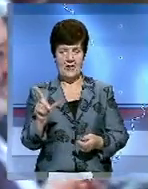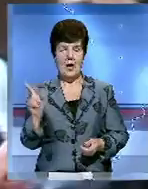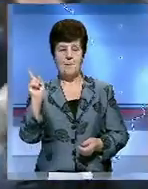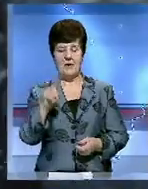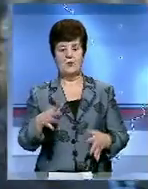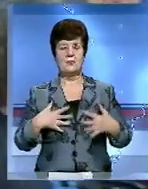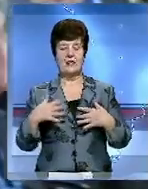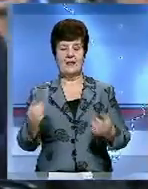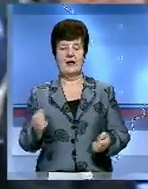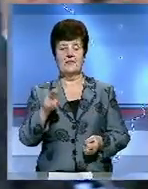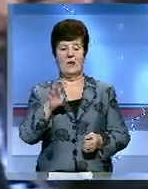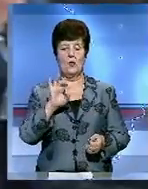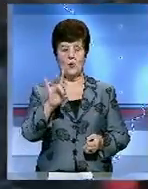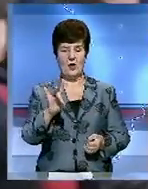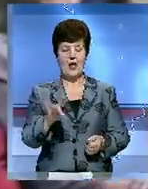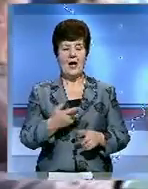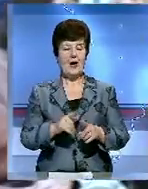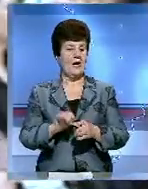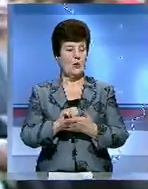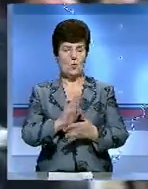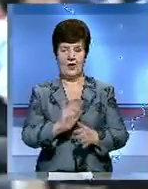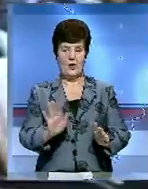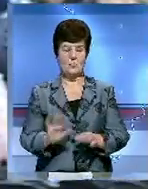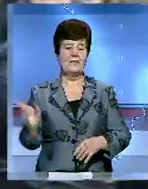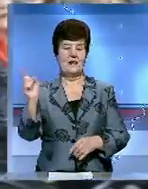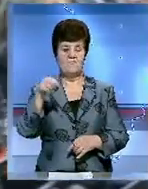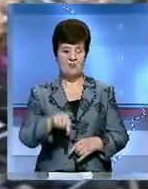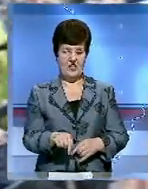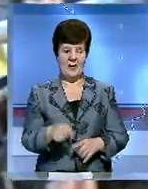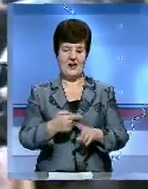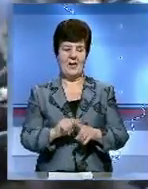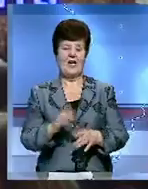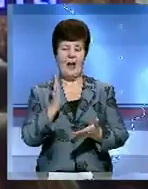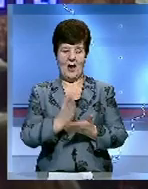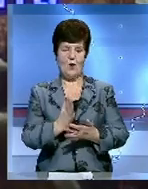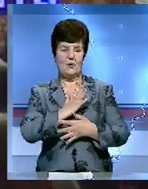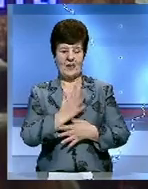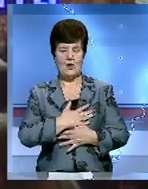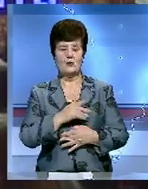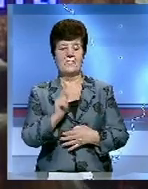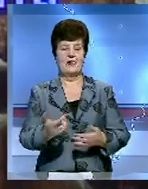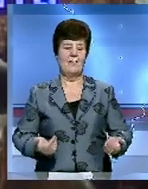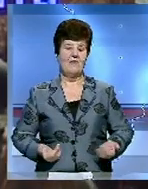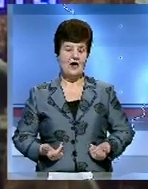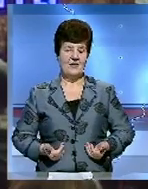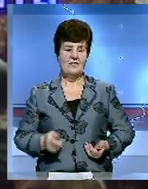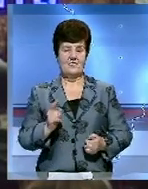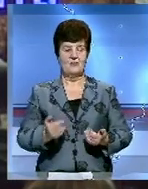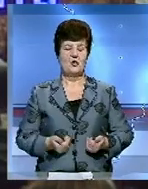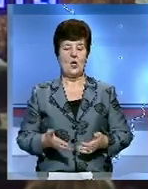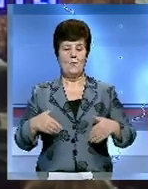lor, celor care nu renunță, celor care au dragoste de viață. Inițiativa socială. Bună seara și